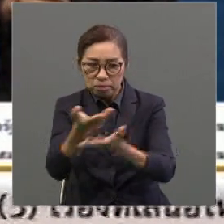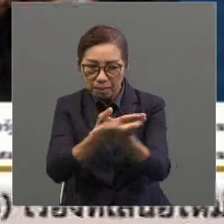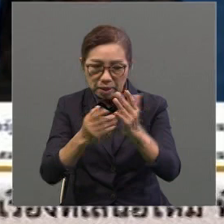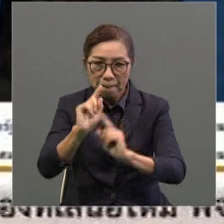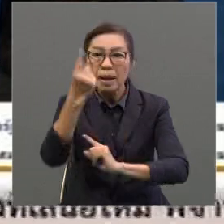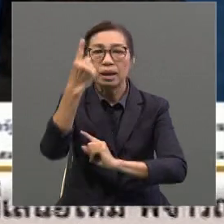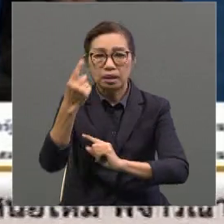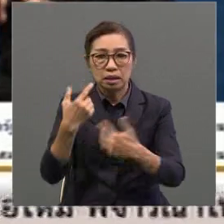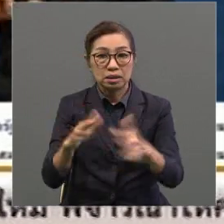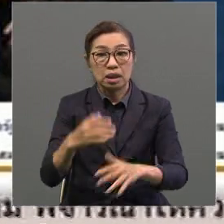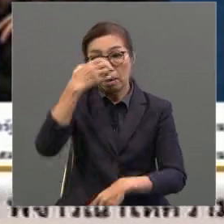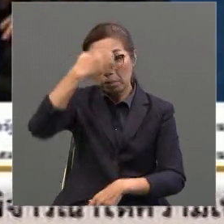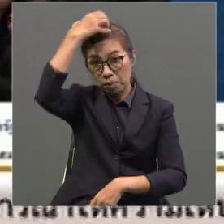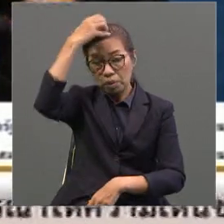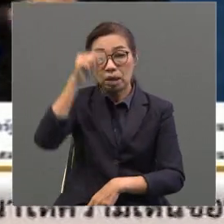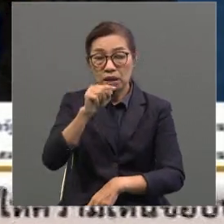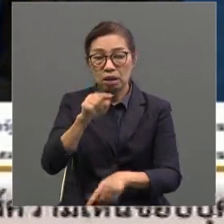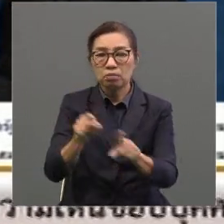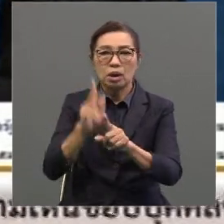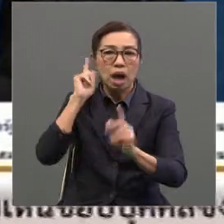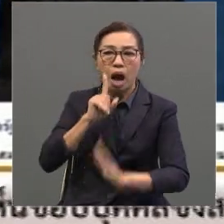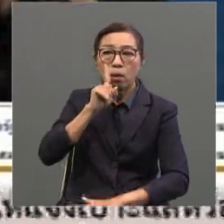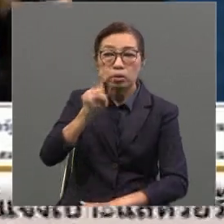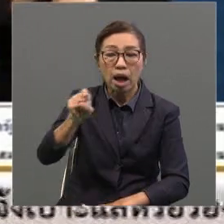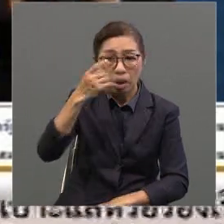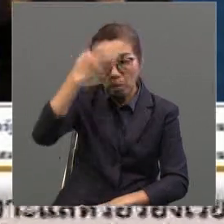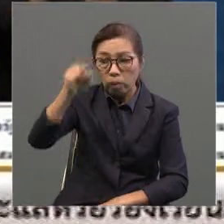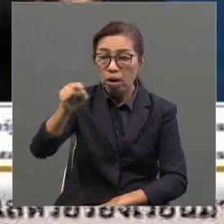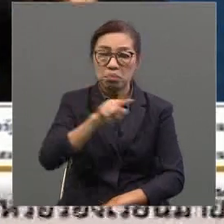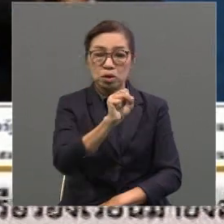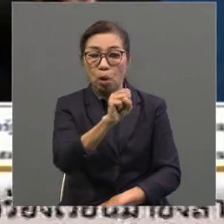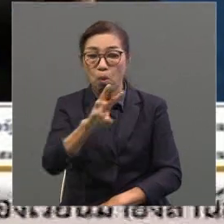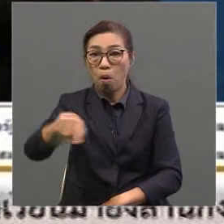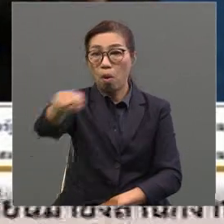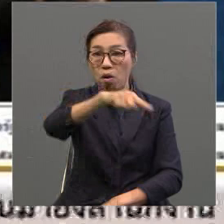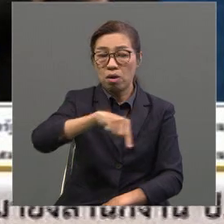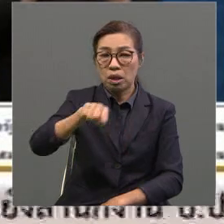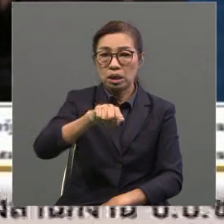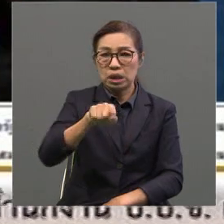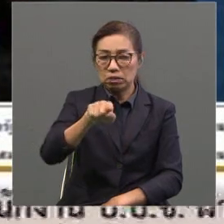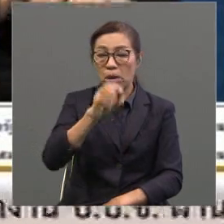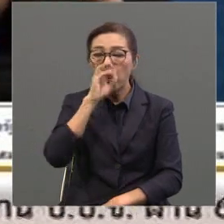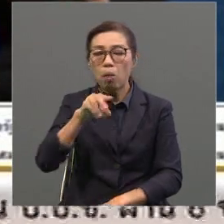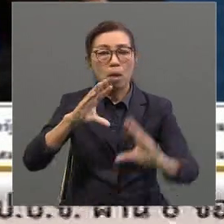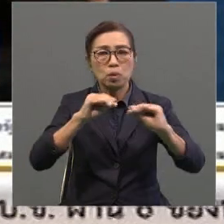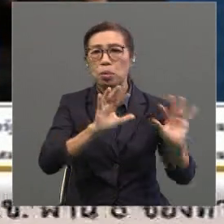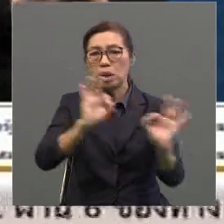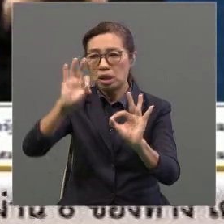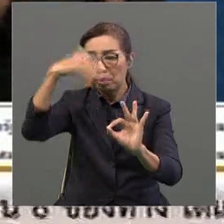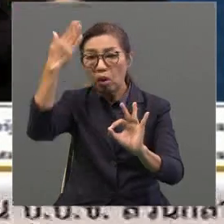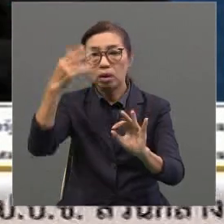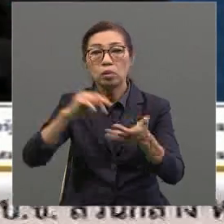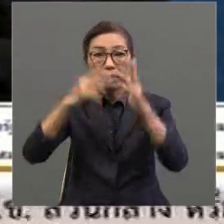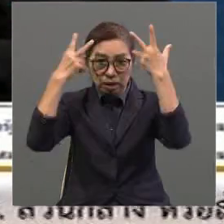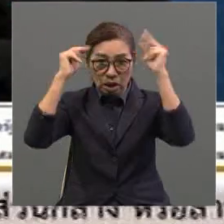อันนี้ในวันมูฮัมหมัดเนี่ยไม่ตอบคำถามกรณีที่สมาชิกส.วนะคะหรือว่าเสนอให้เลื่อนประชุมก็คือการ